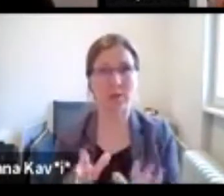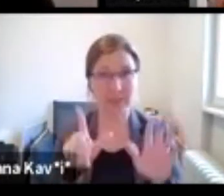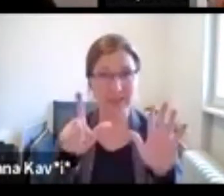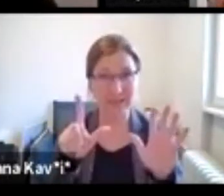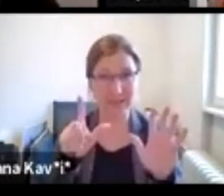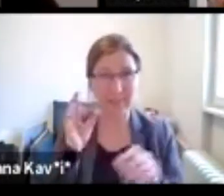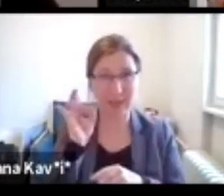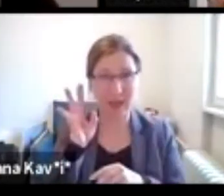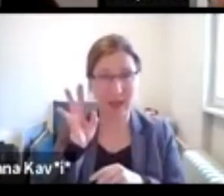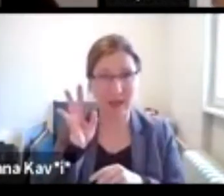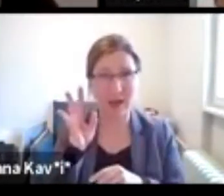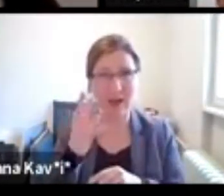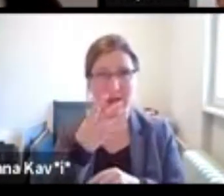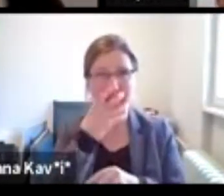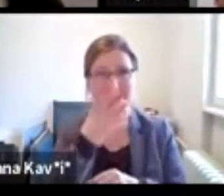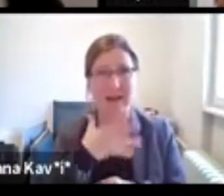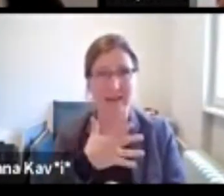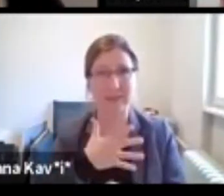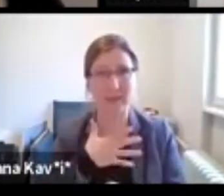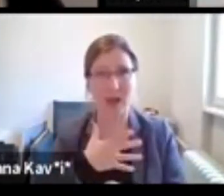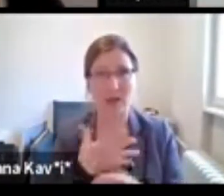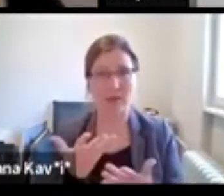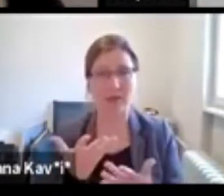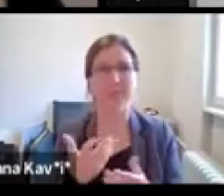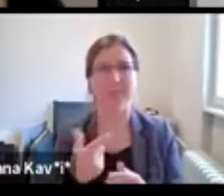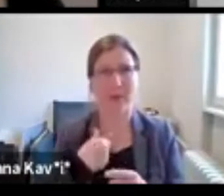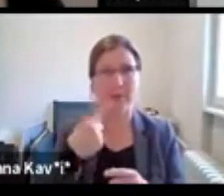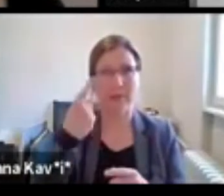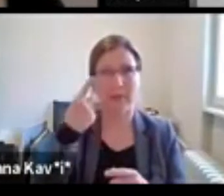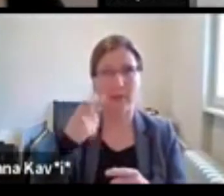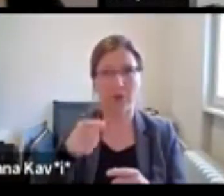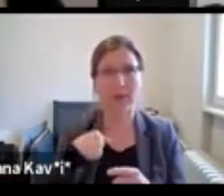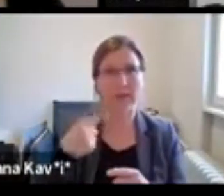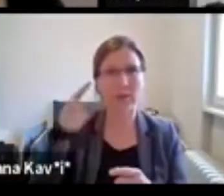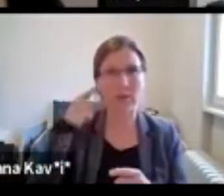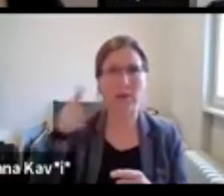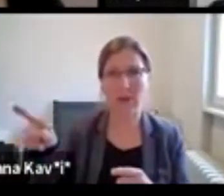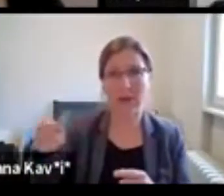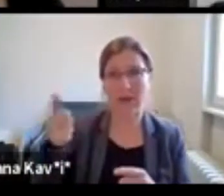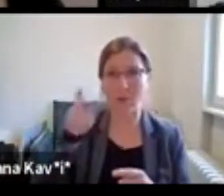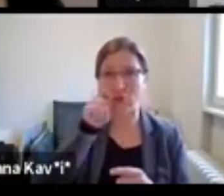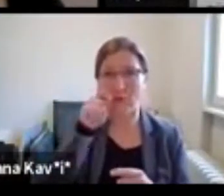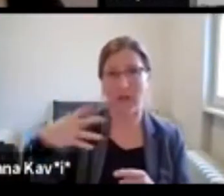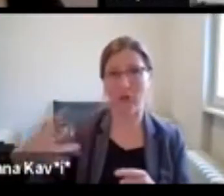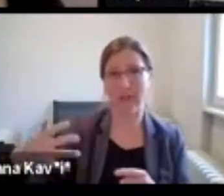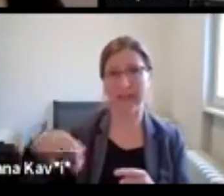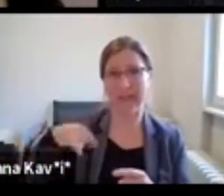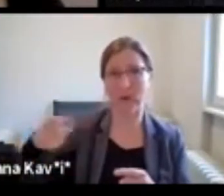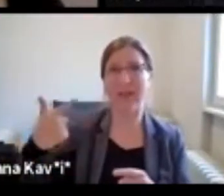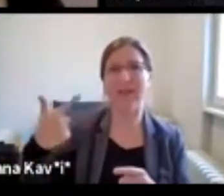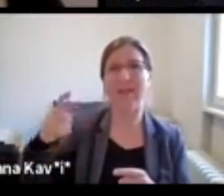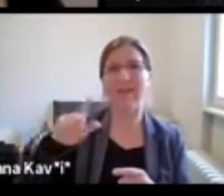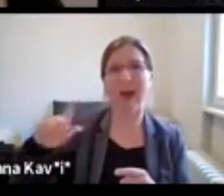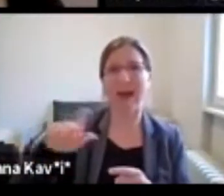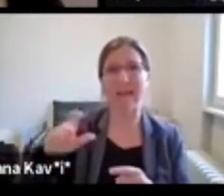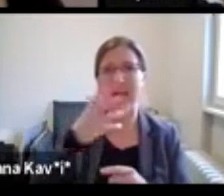respiratoru, a da ne govorim, saznao sam za čovjeka 40. godina koji je bio 2 tjedna na respiratoru i koji praktično će